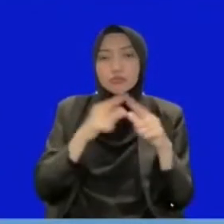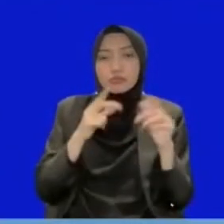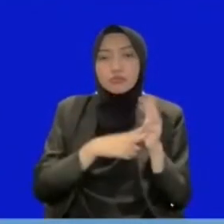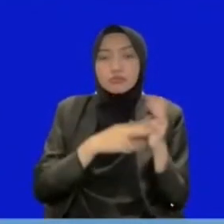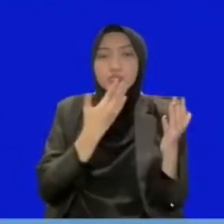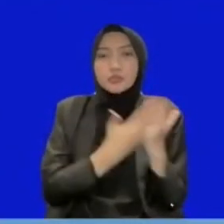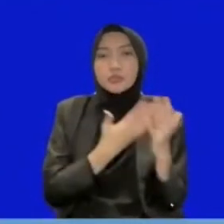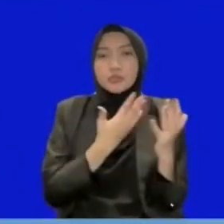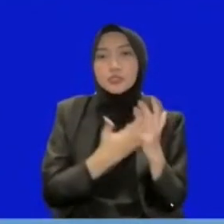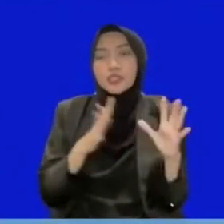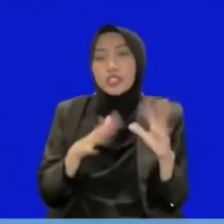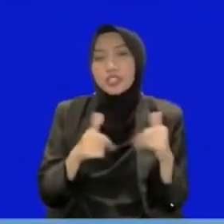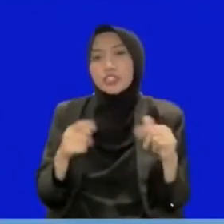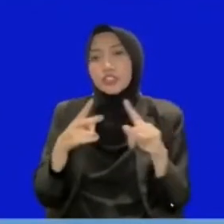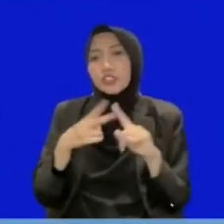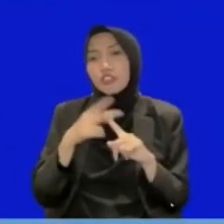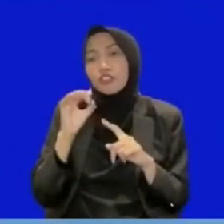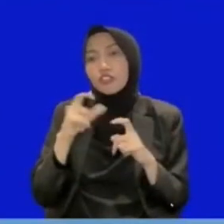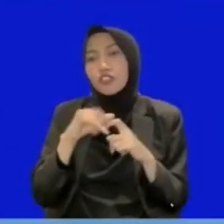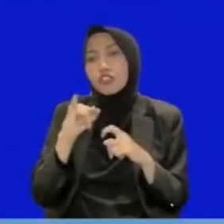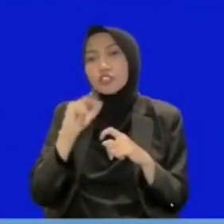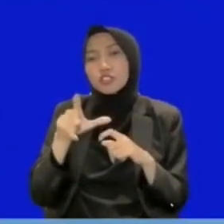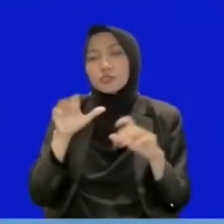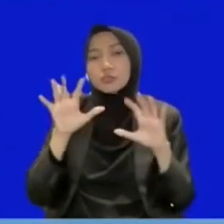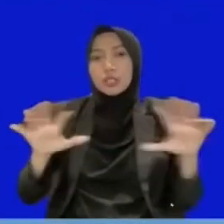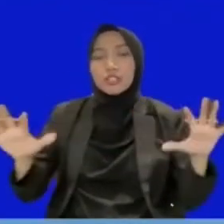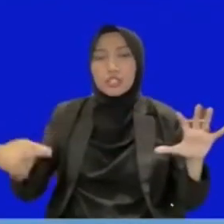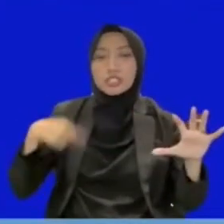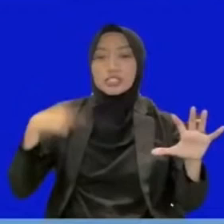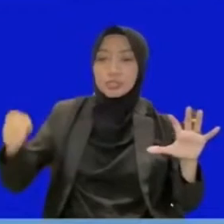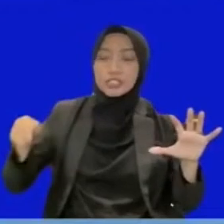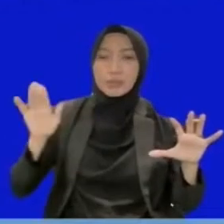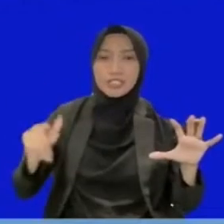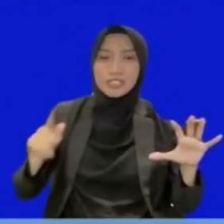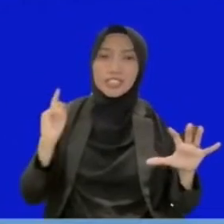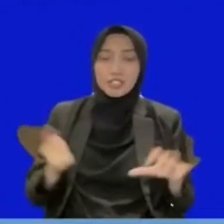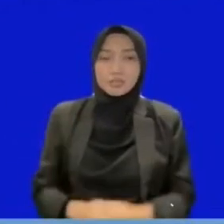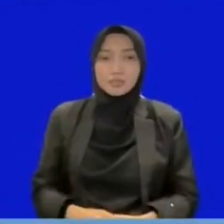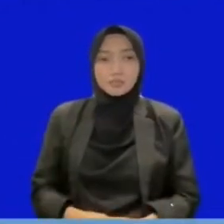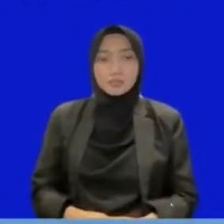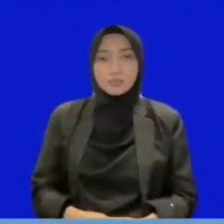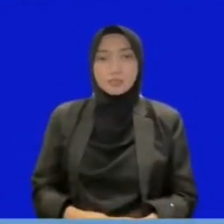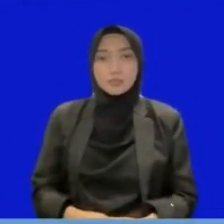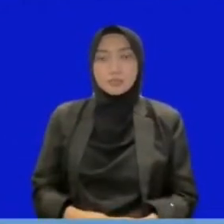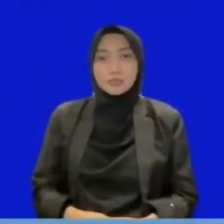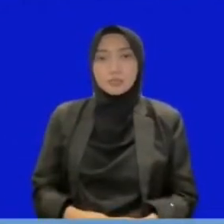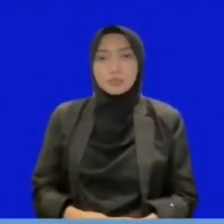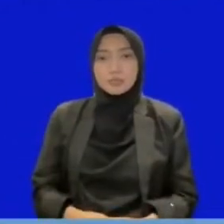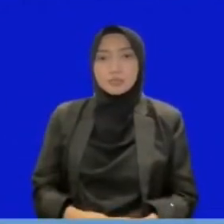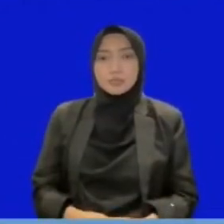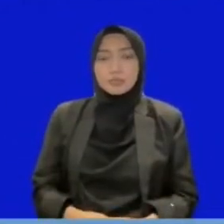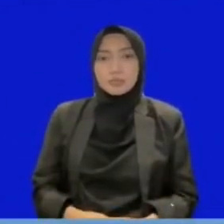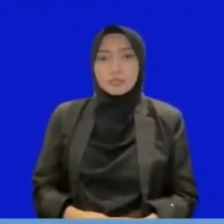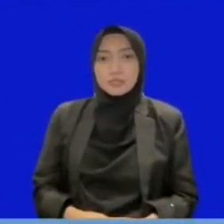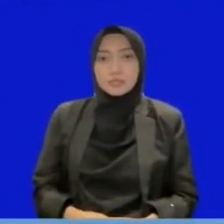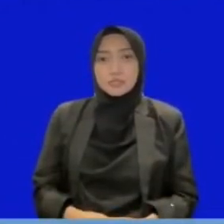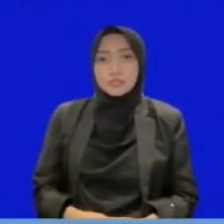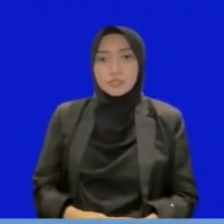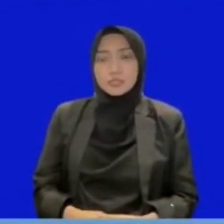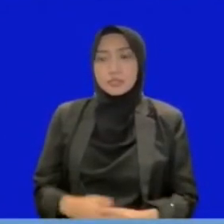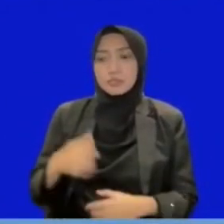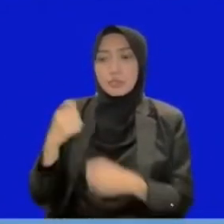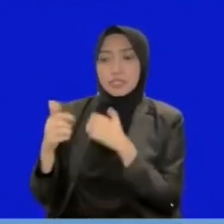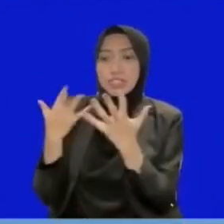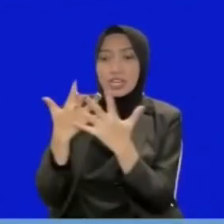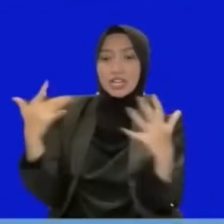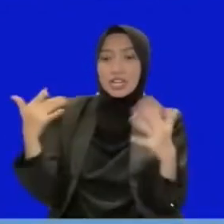produktif untuk menghasilkan fosil gitu ya. Dan itu masih terjadi sampai sekarang gitu. Dan itu ditinggali oleh masyarakat secara aktif dan